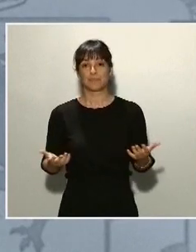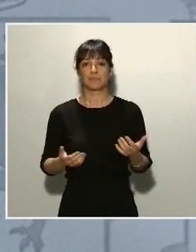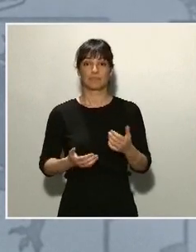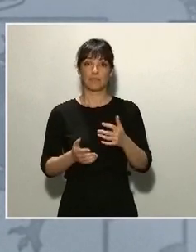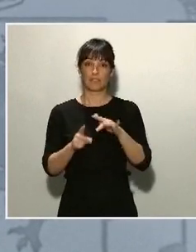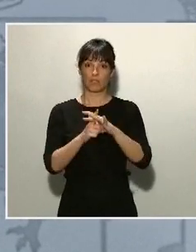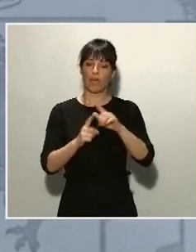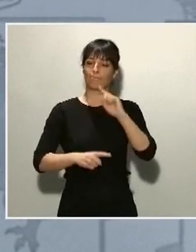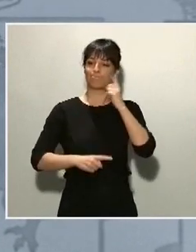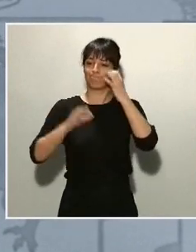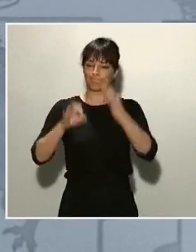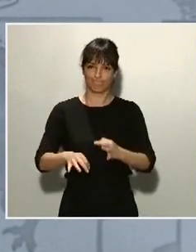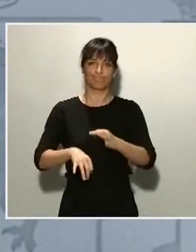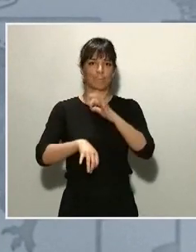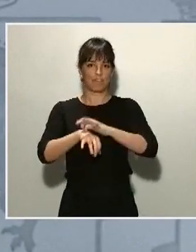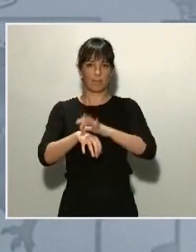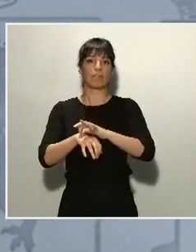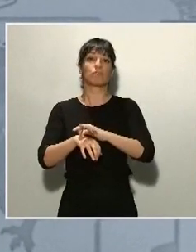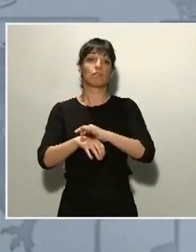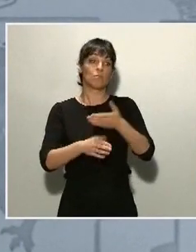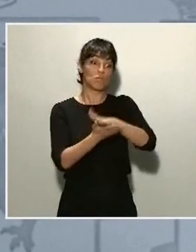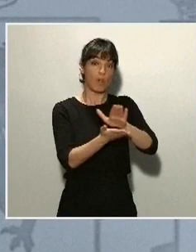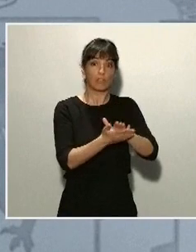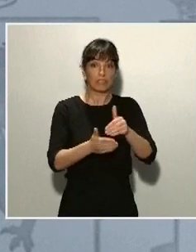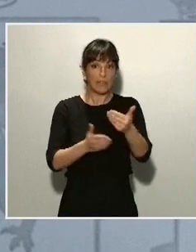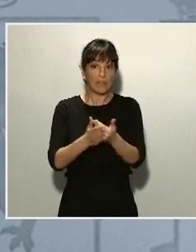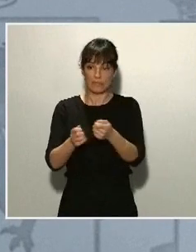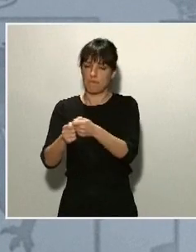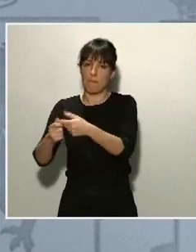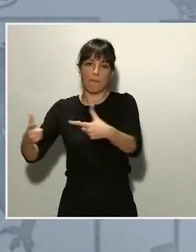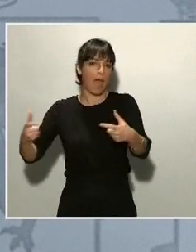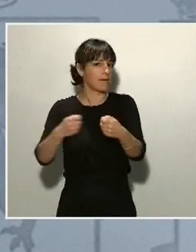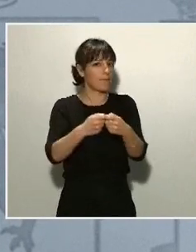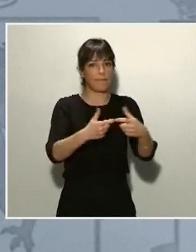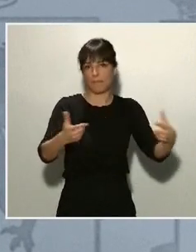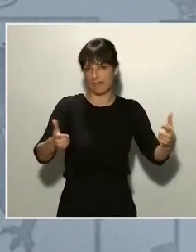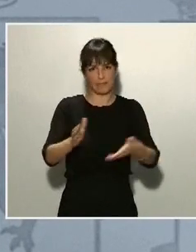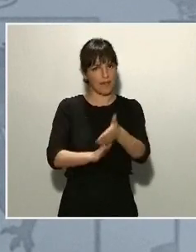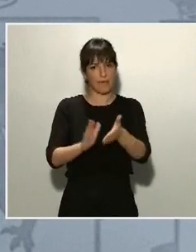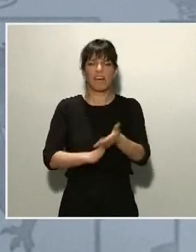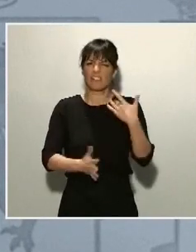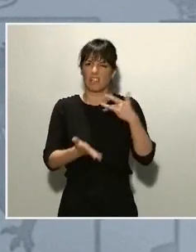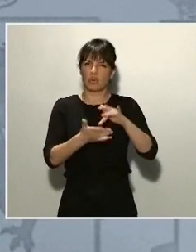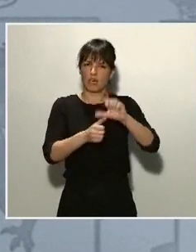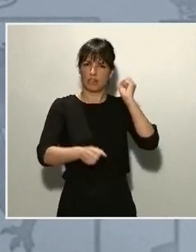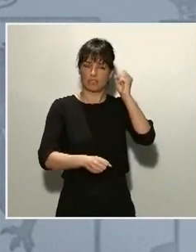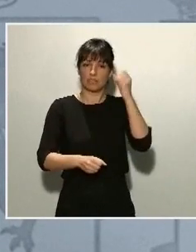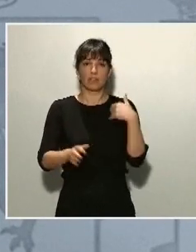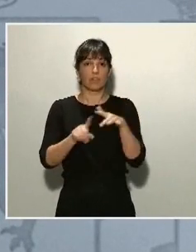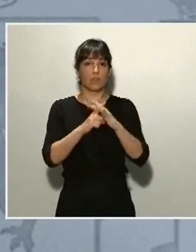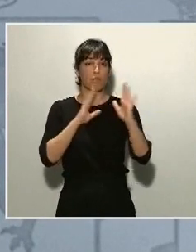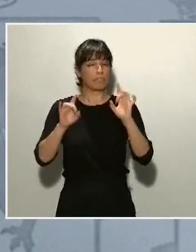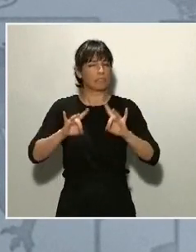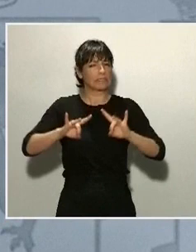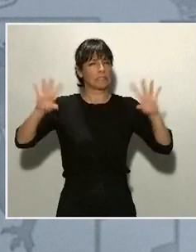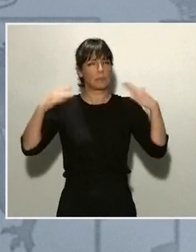befinden uns in einer sehr schwierigen Phase und es werden noch härtere Tage kommen, sodass wir psychologisch und emotional darauf